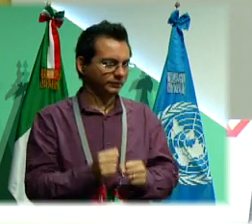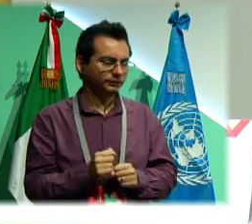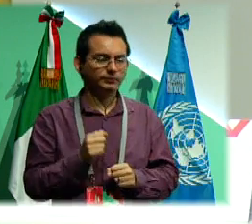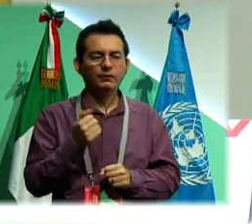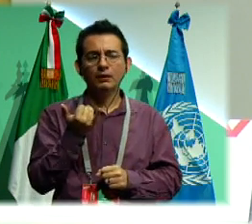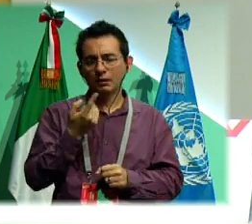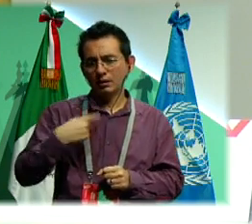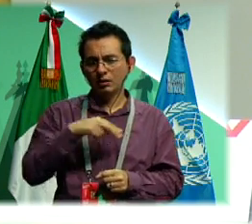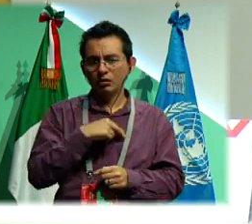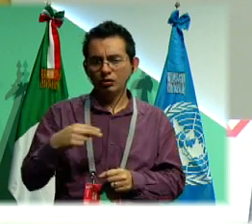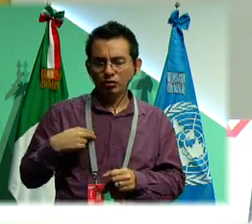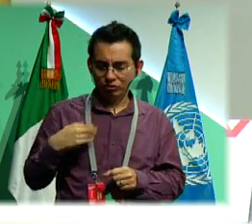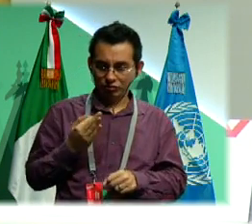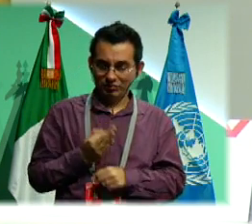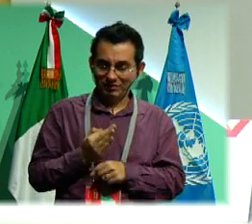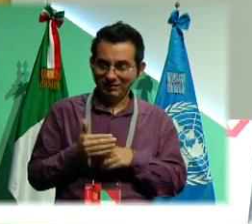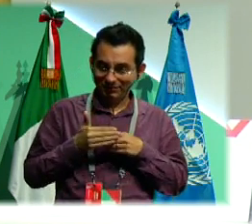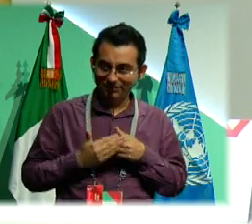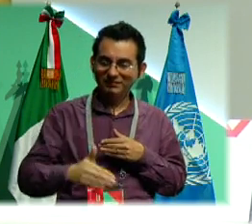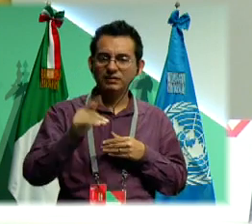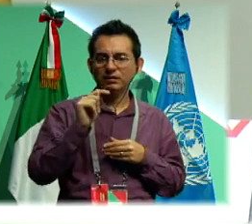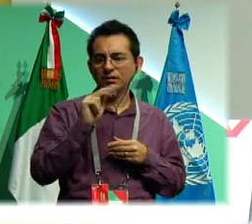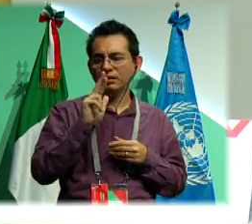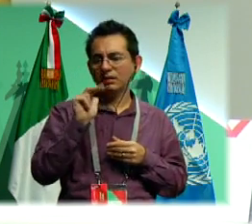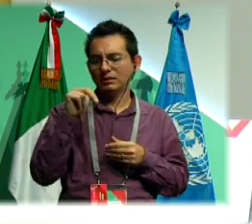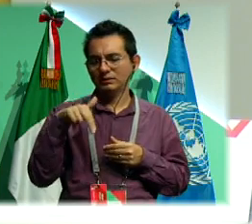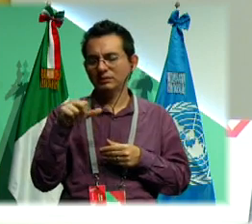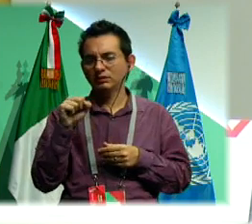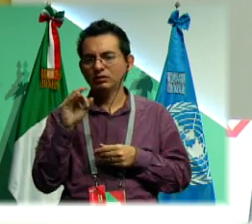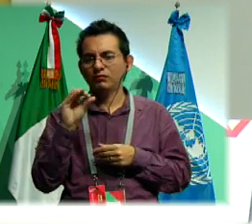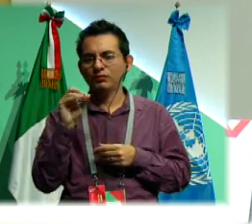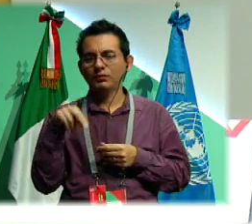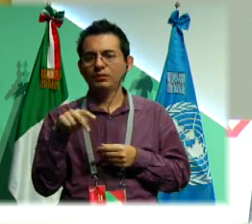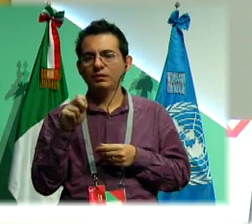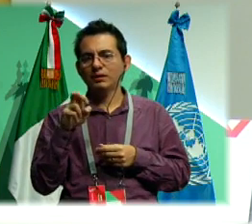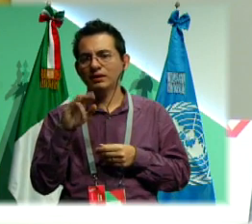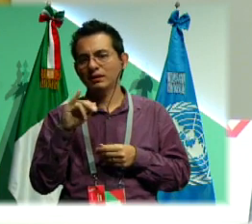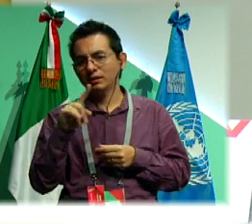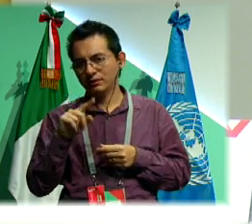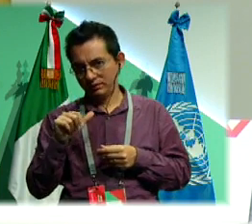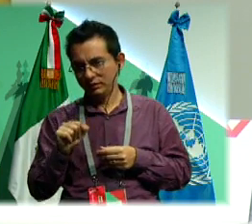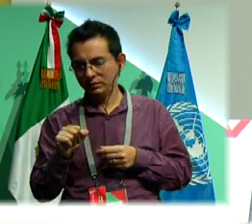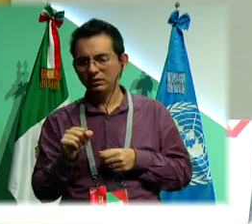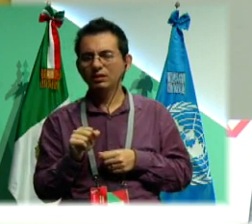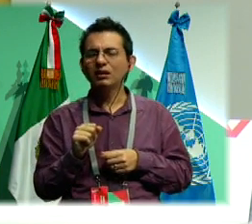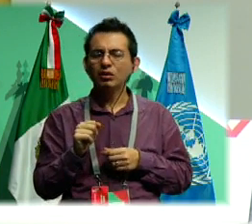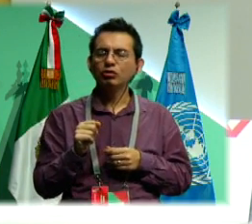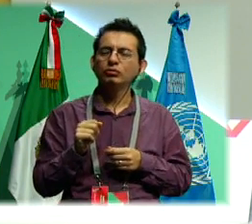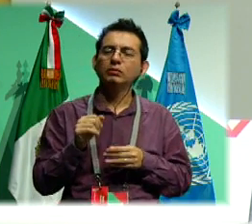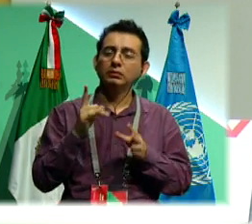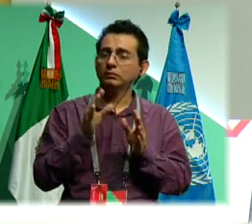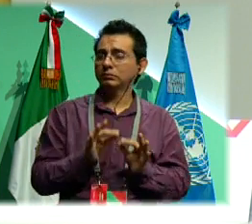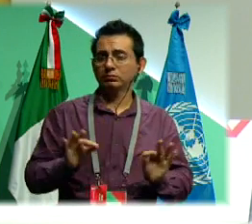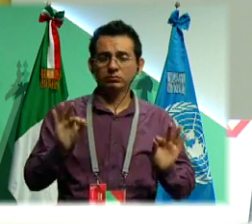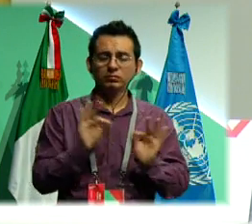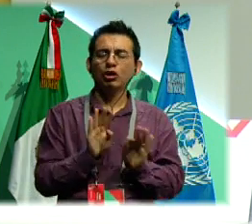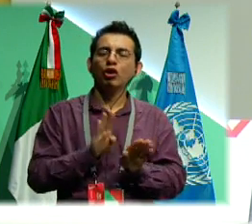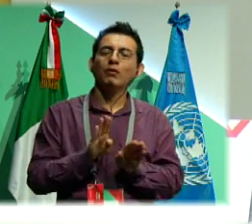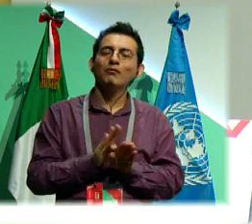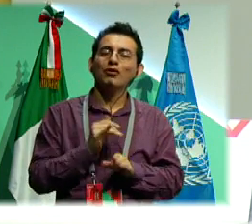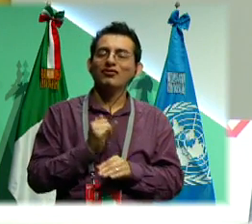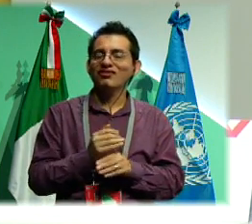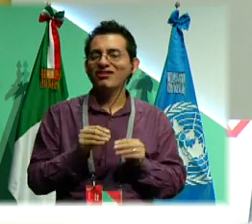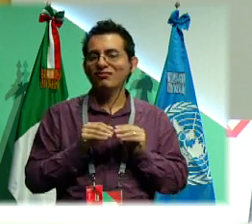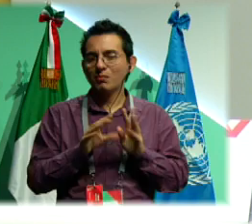Chaque partie permettra les transferts transfrontaliers d'informations par des moyens électroniques, y